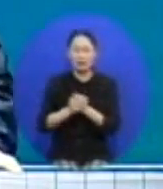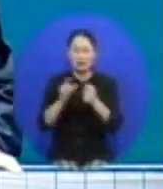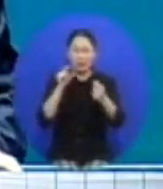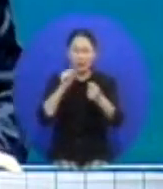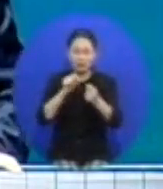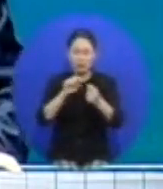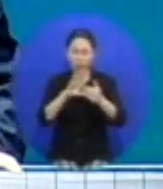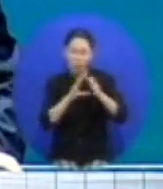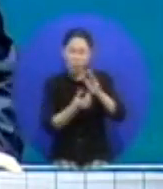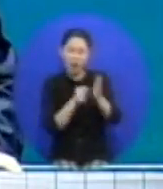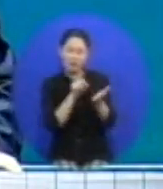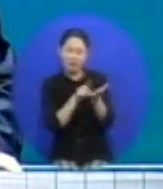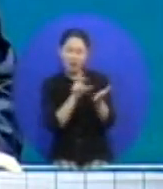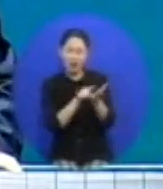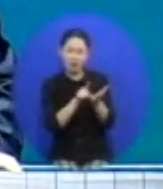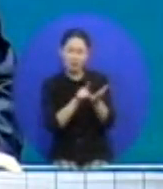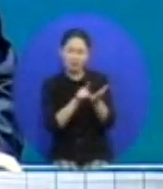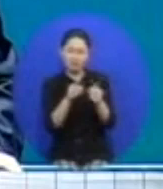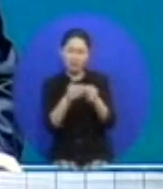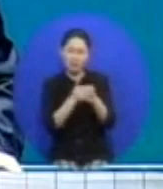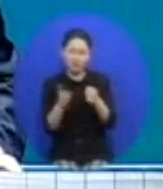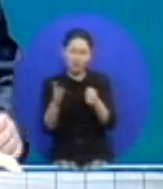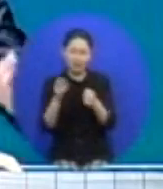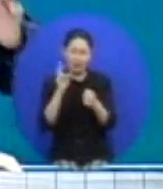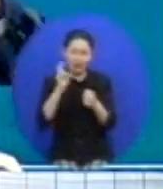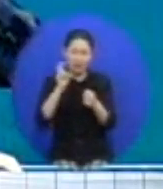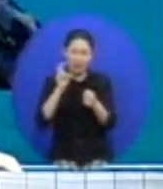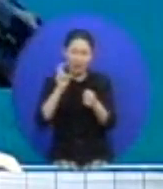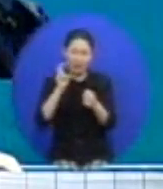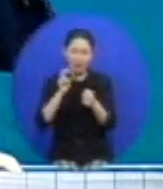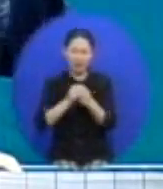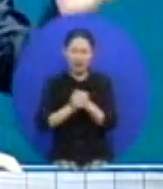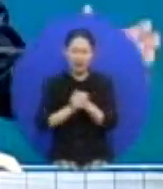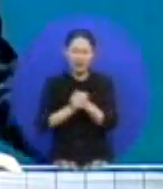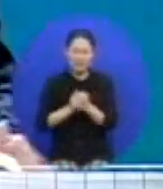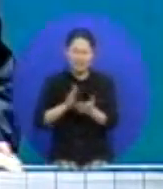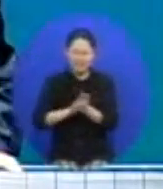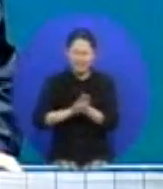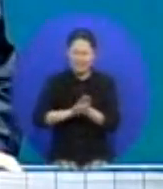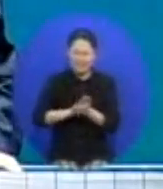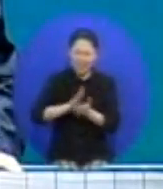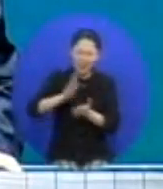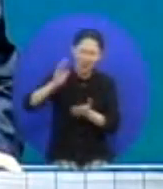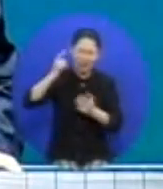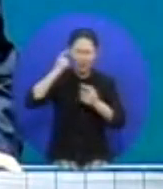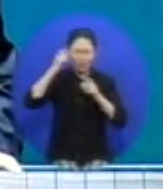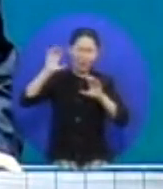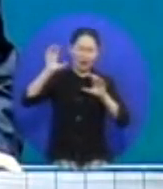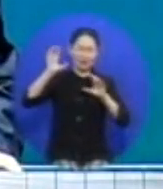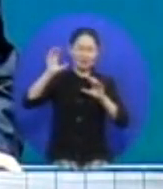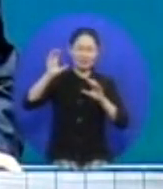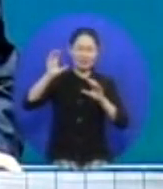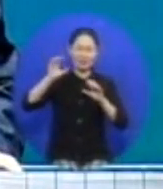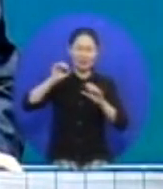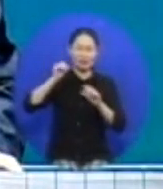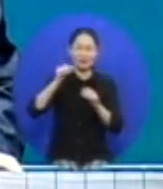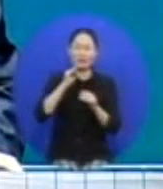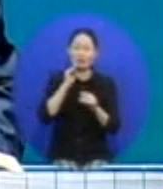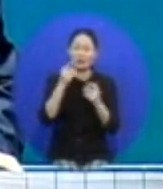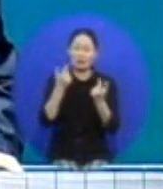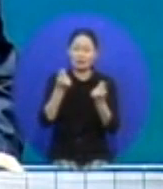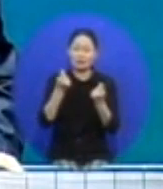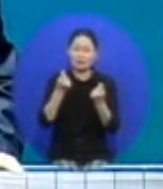시어 월드컵 축구 시합 때문에 아마 10 열광 적인 그럴 응원의 분위기의